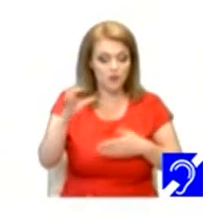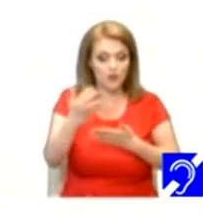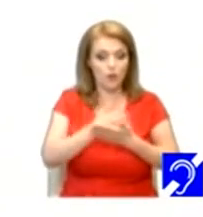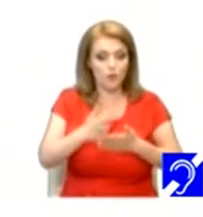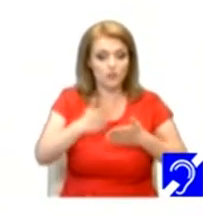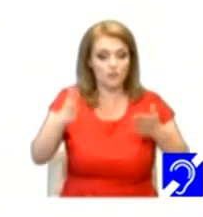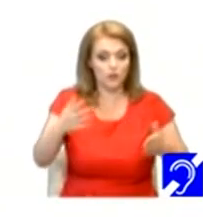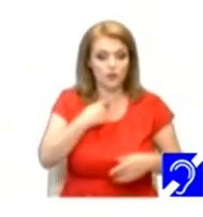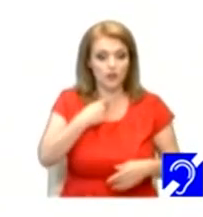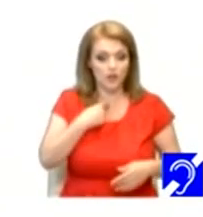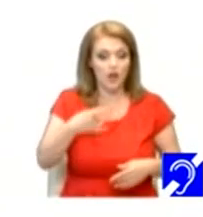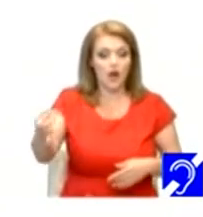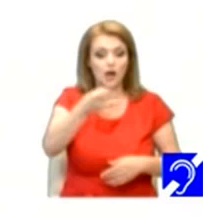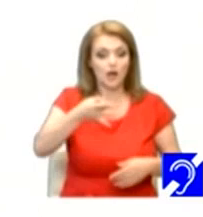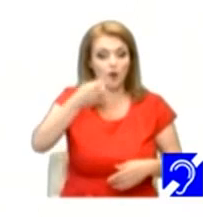în raionul Ialoveni.